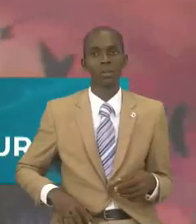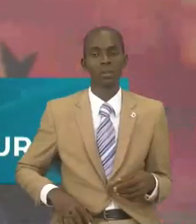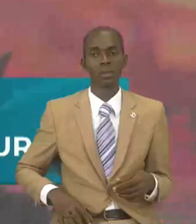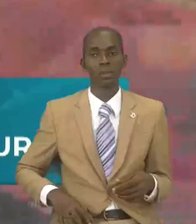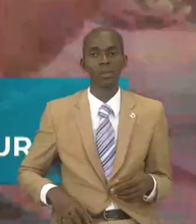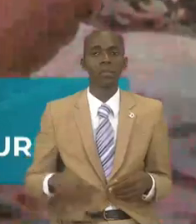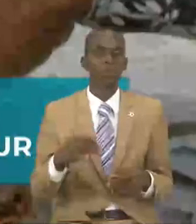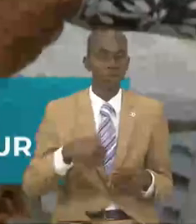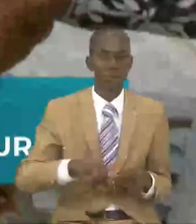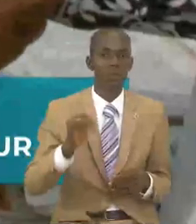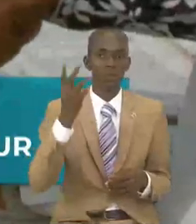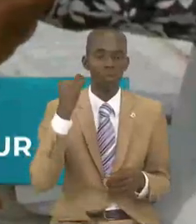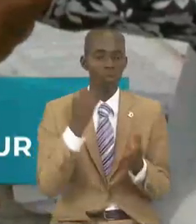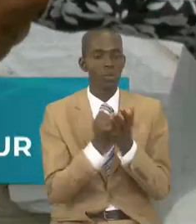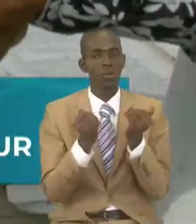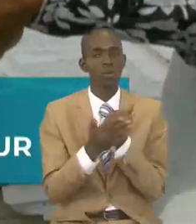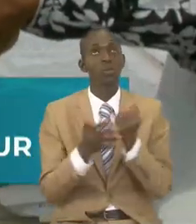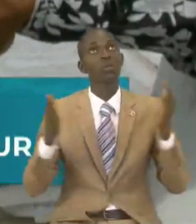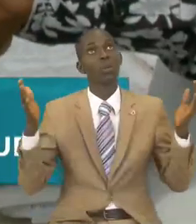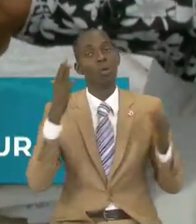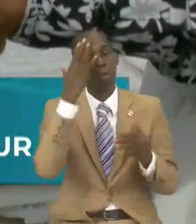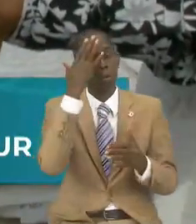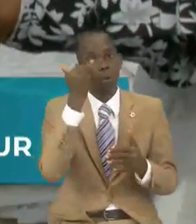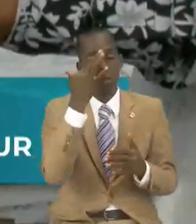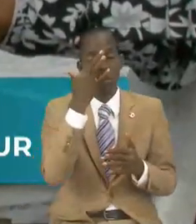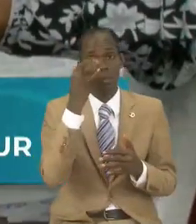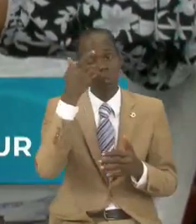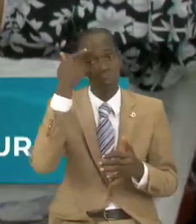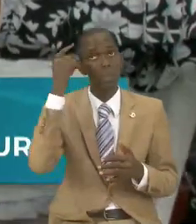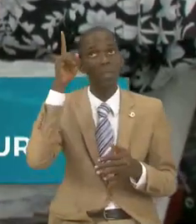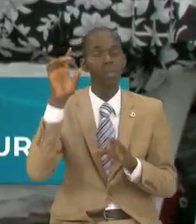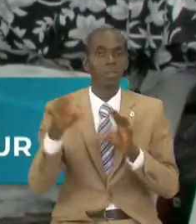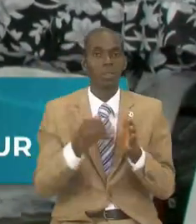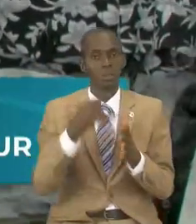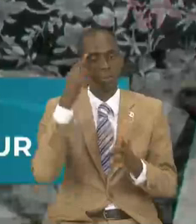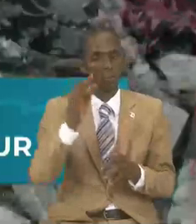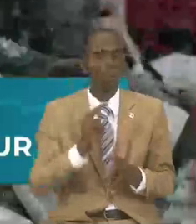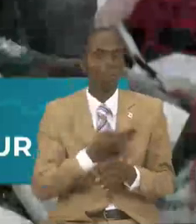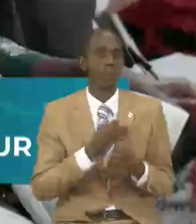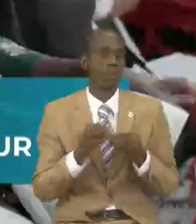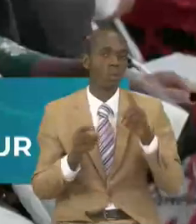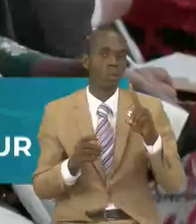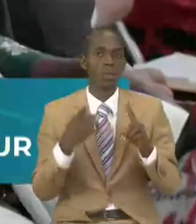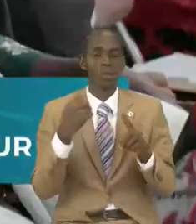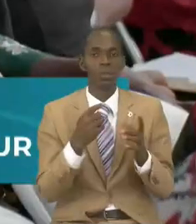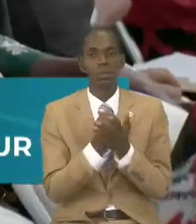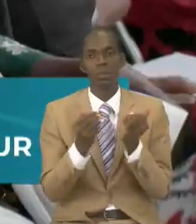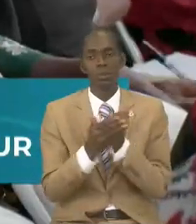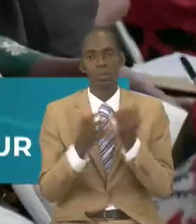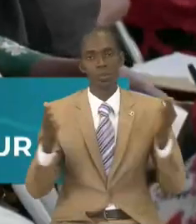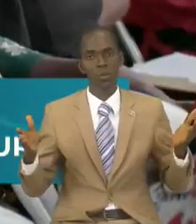Christ a été crucifié. Pourquoi? Il a fait pour nous, premièrement, la